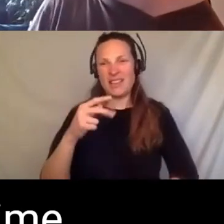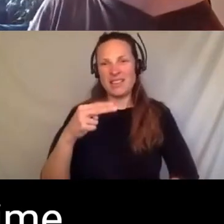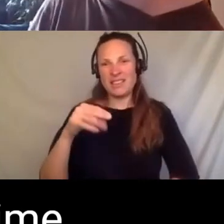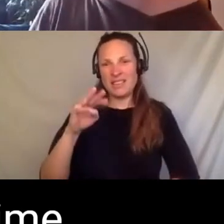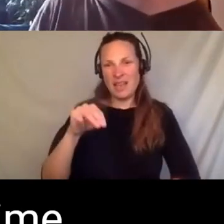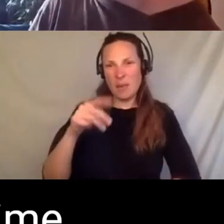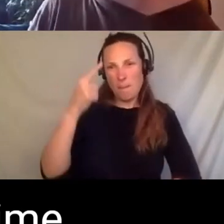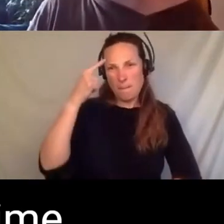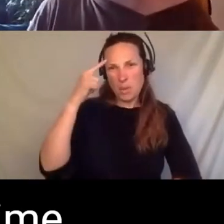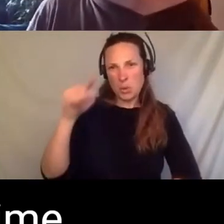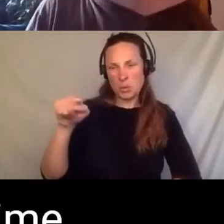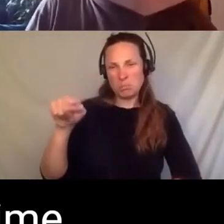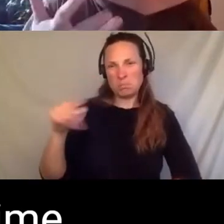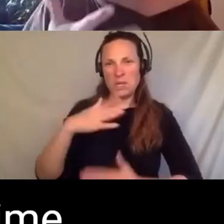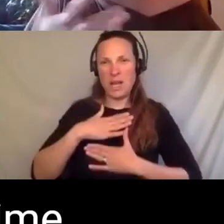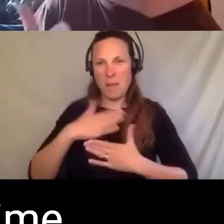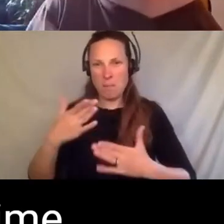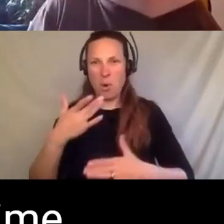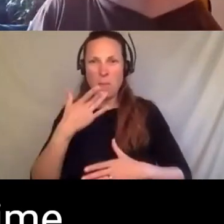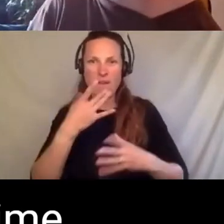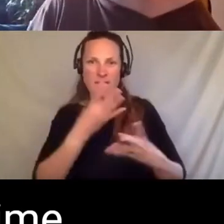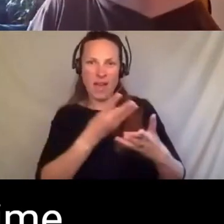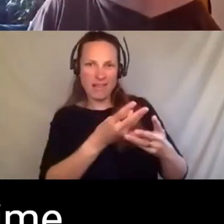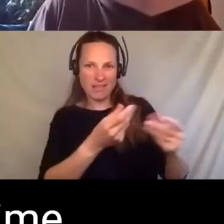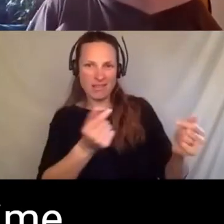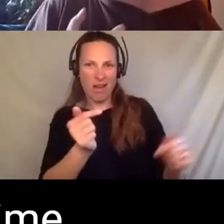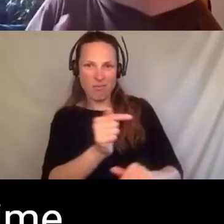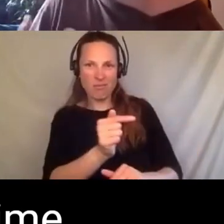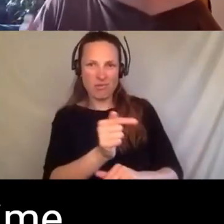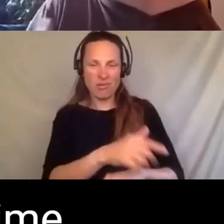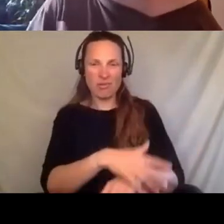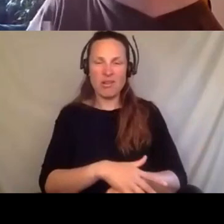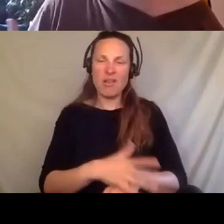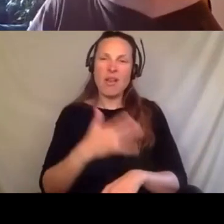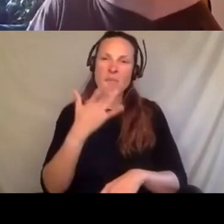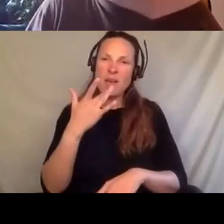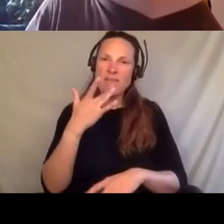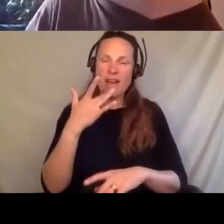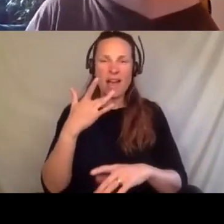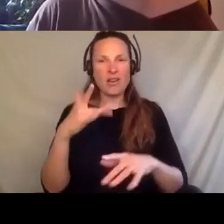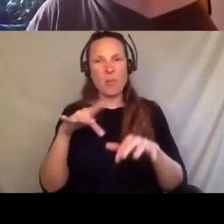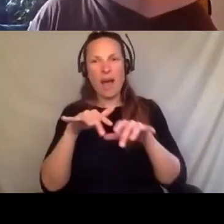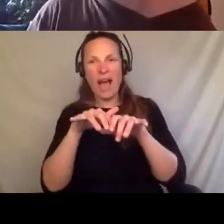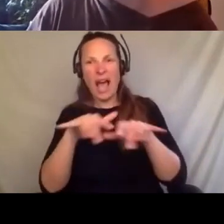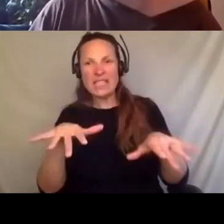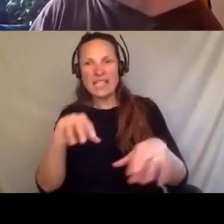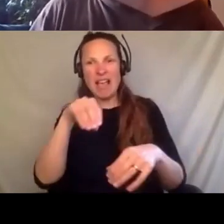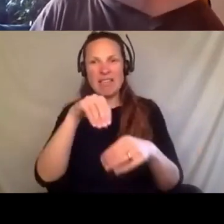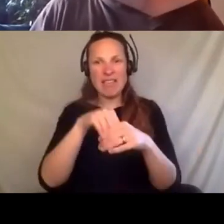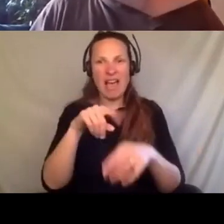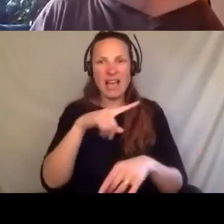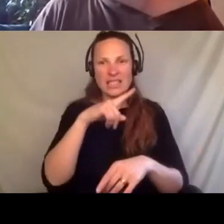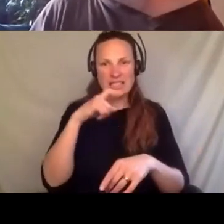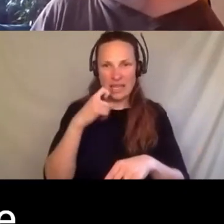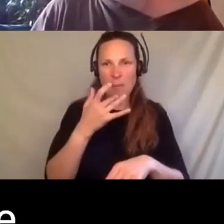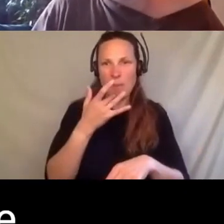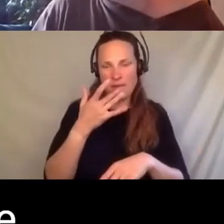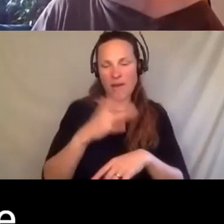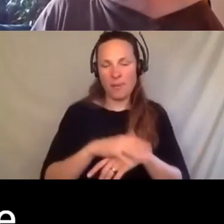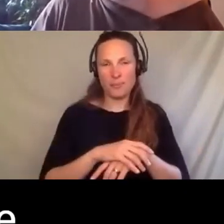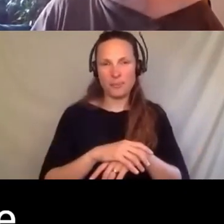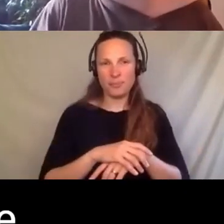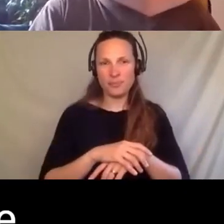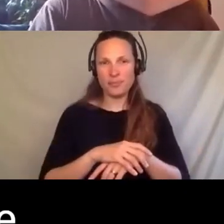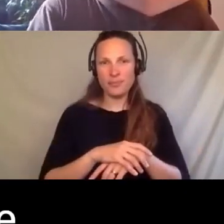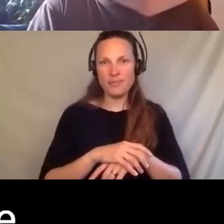aime. Alors, parce qu'il aime ça quand même sec, avoir les pieds au sec, disons. Et c'est